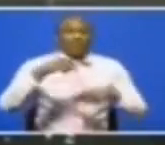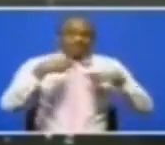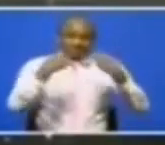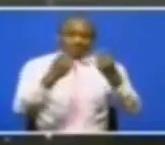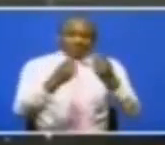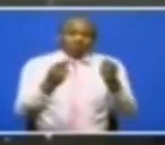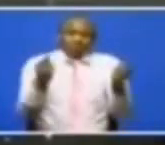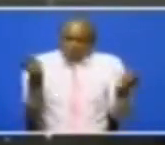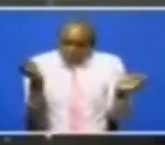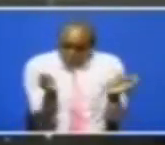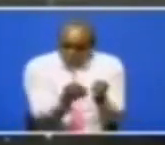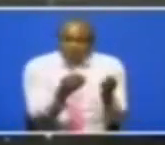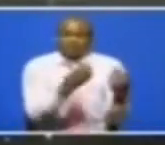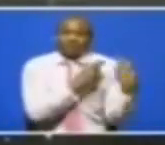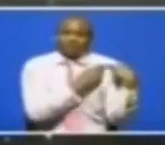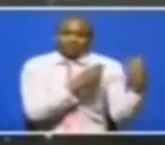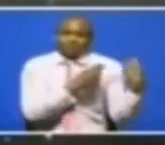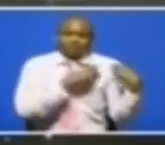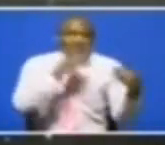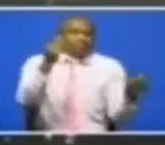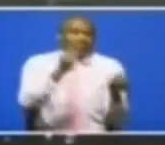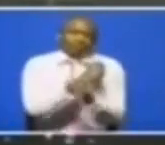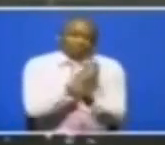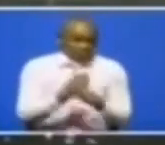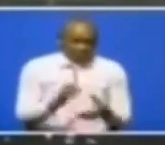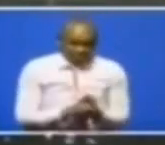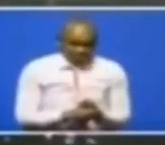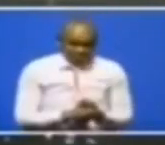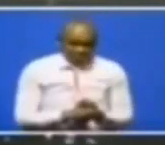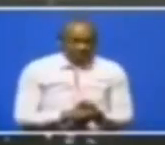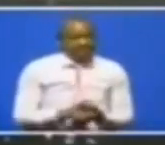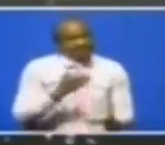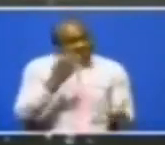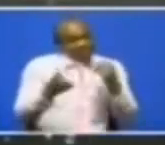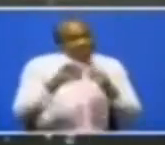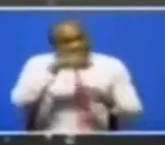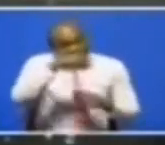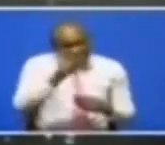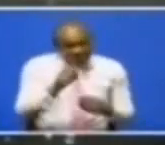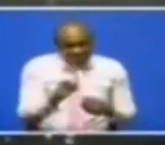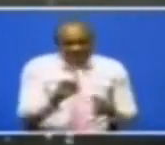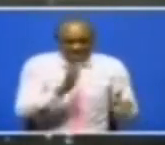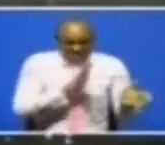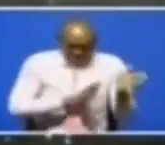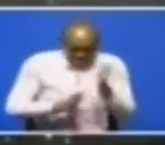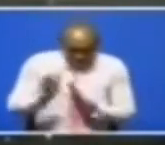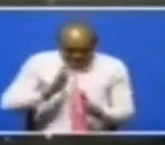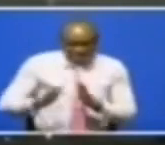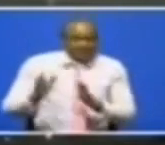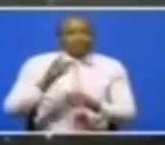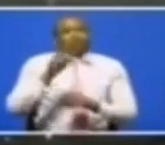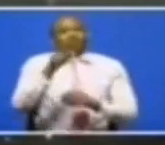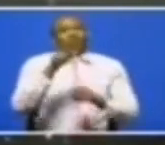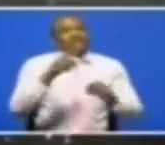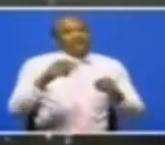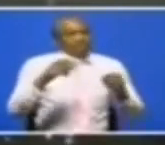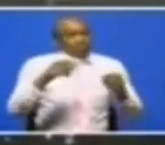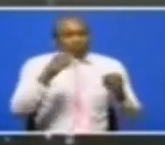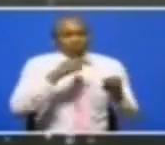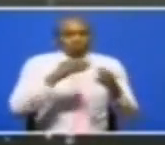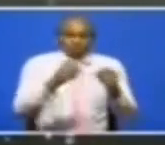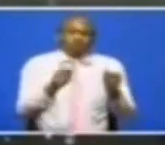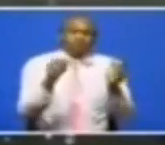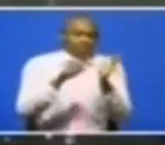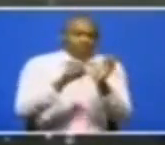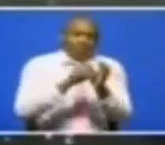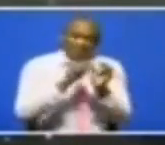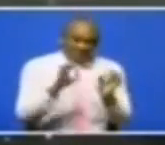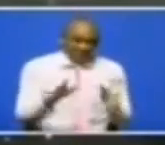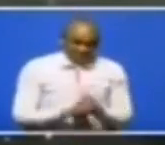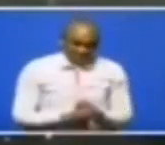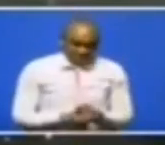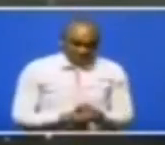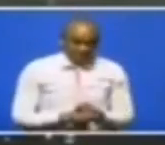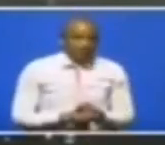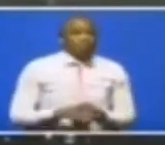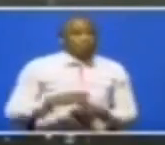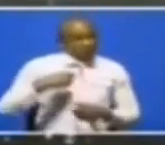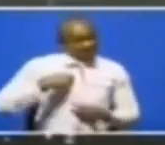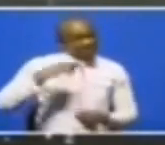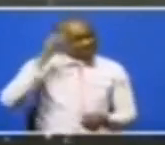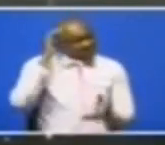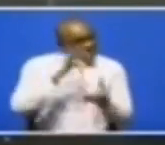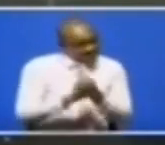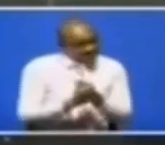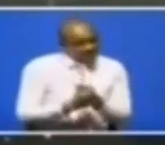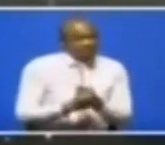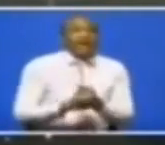dogo na likakushinda kwa kuwa haukuandaliwa kutimiza hilo jukumu dogo. Tunaamini kwamba mbali